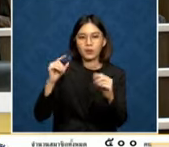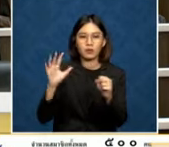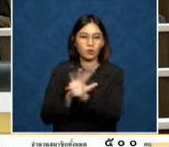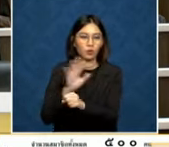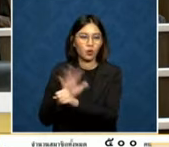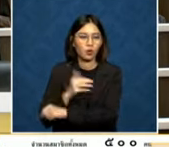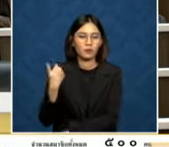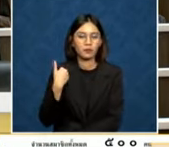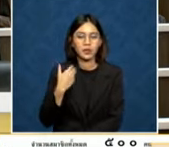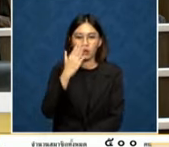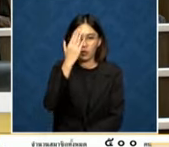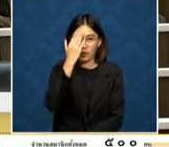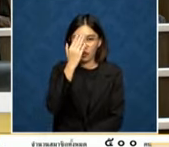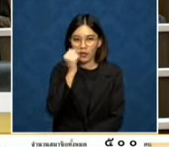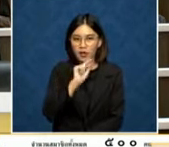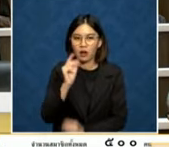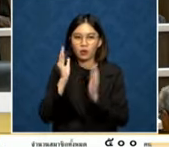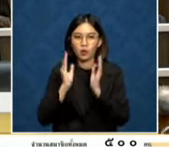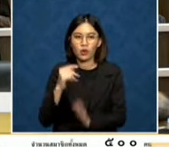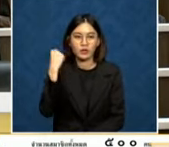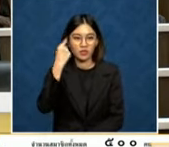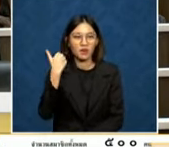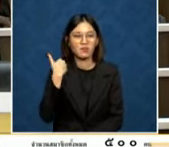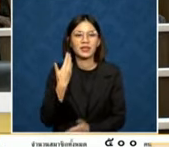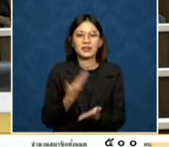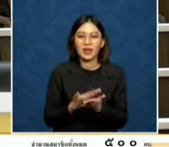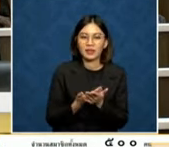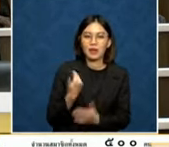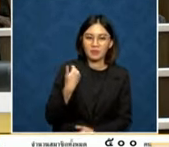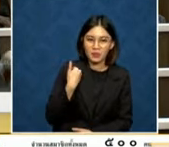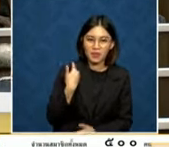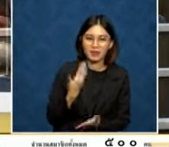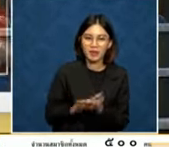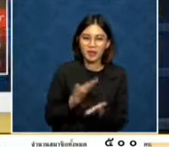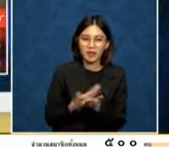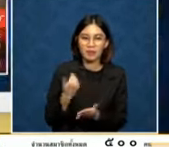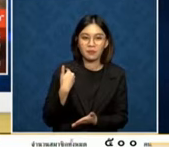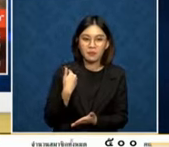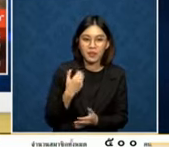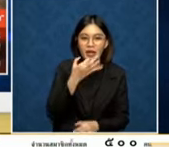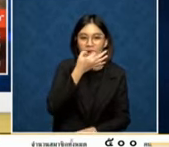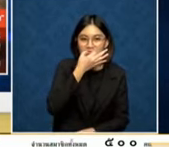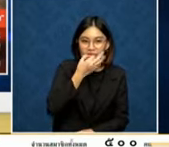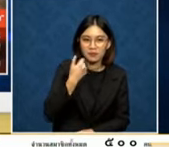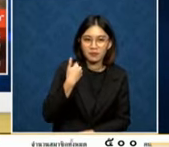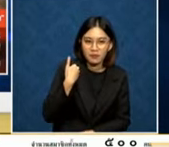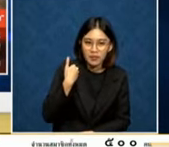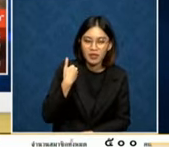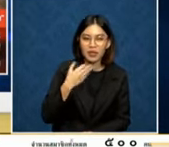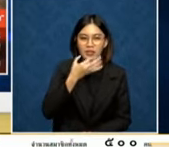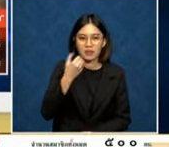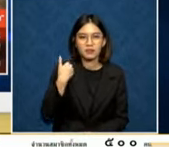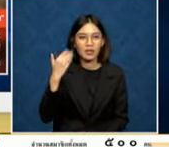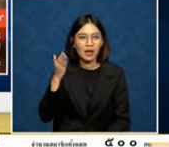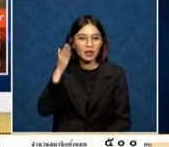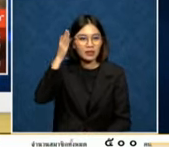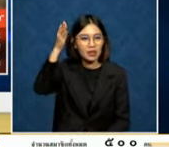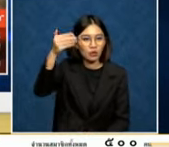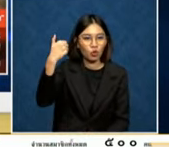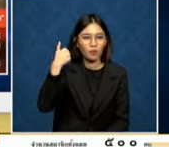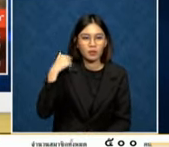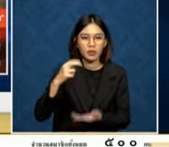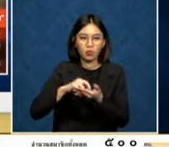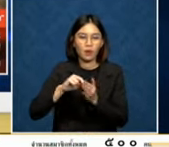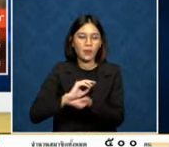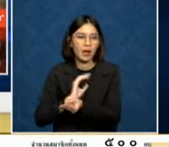ค่ะเพราะเมื่อมีนักท่องเที่ยวก็มีเงินเมื่อมีเงินก็มีงานและเมื่อมีงานก็มีอนาคตค่ะนี่คือการเปลี่ยน